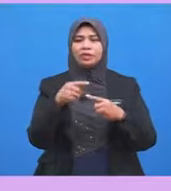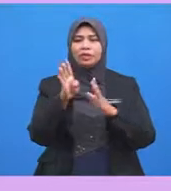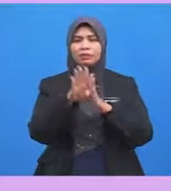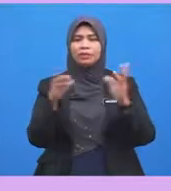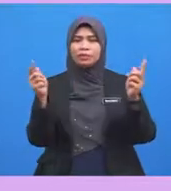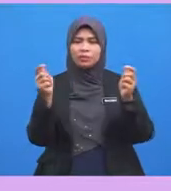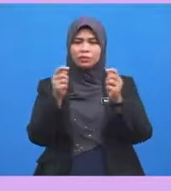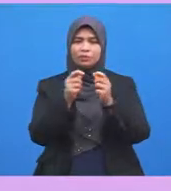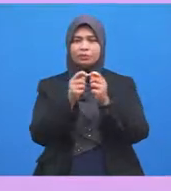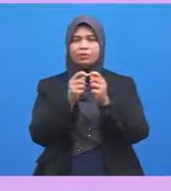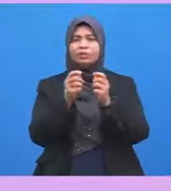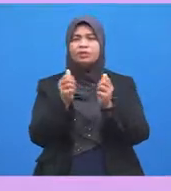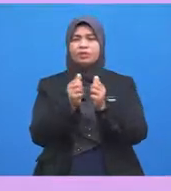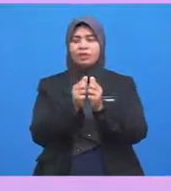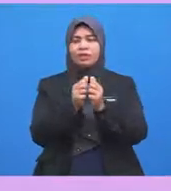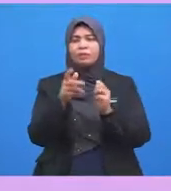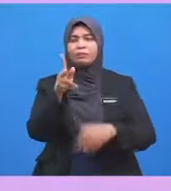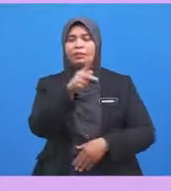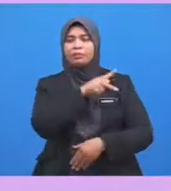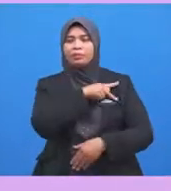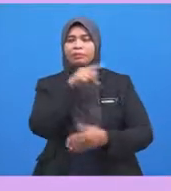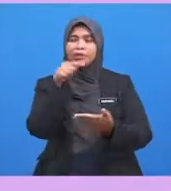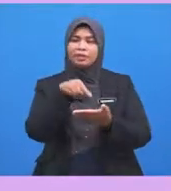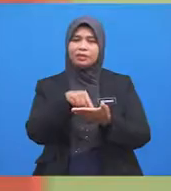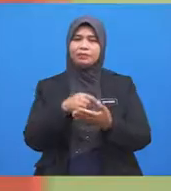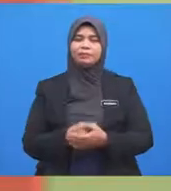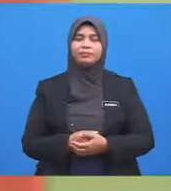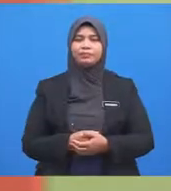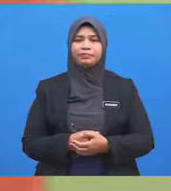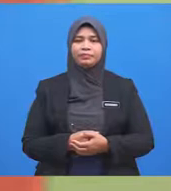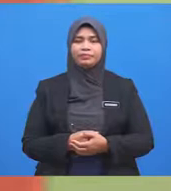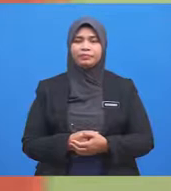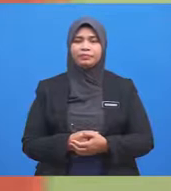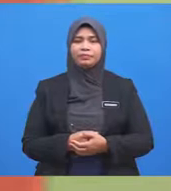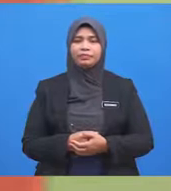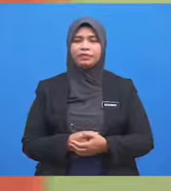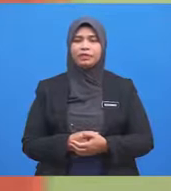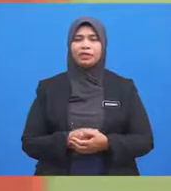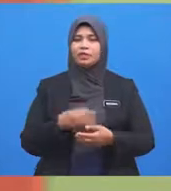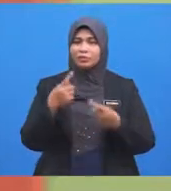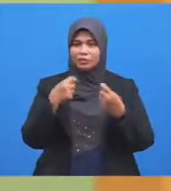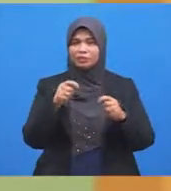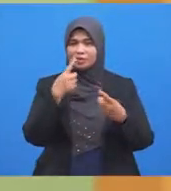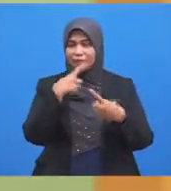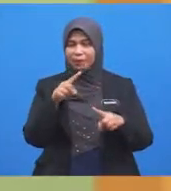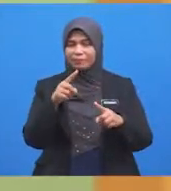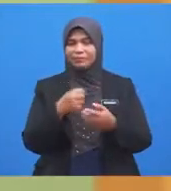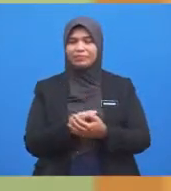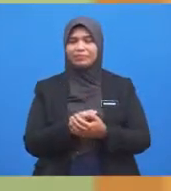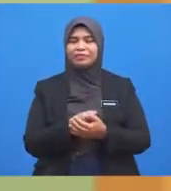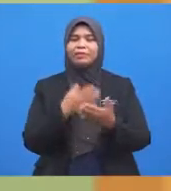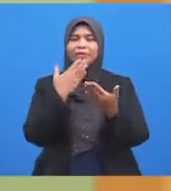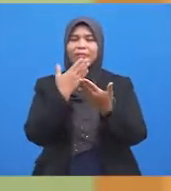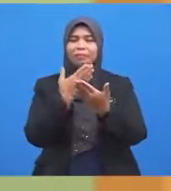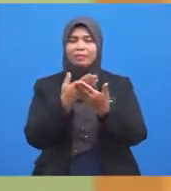apabila berjumpa dengan pemimpin ini? Amy, cuba jawab soalan ini. Baik,